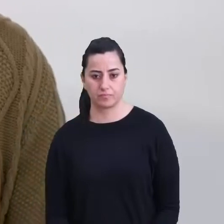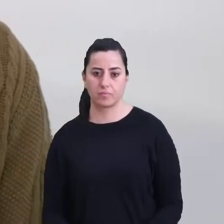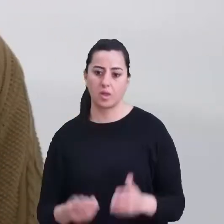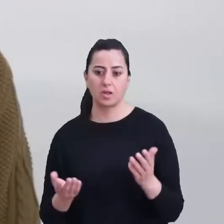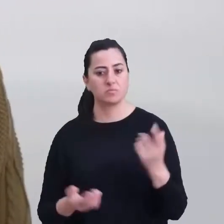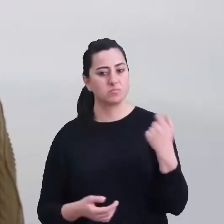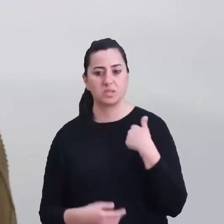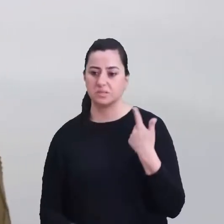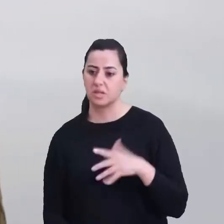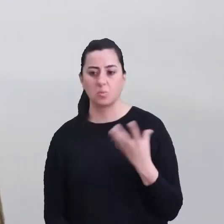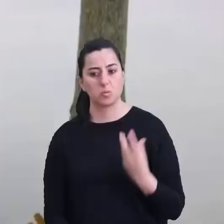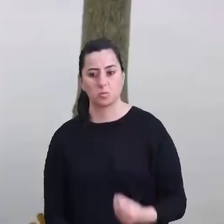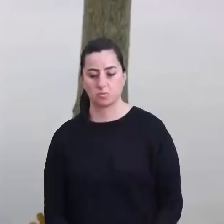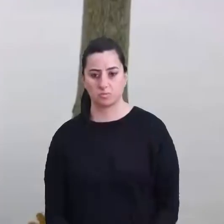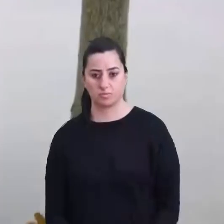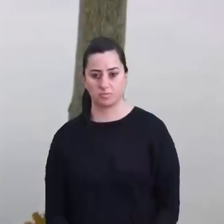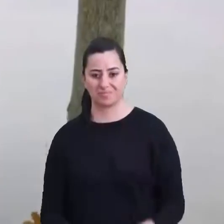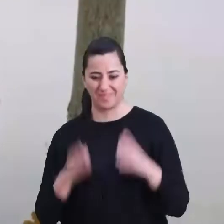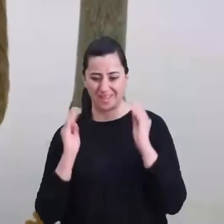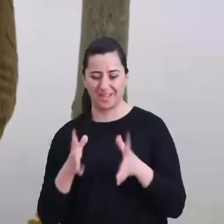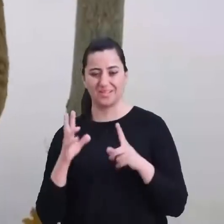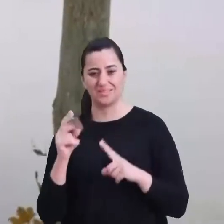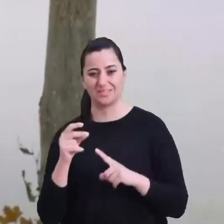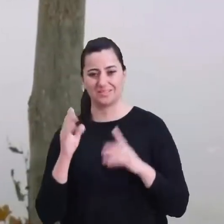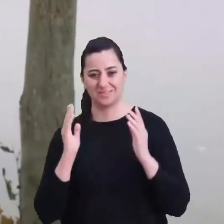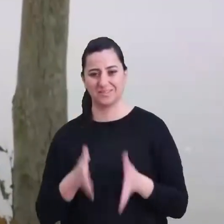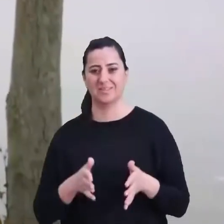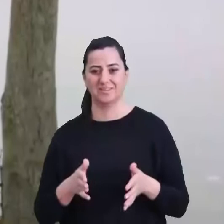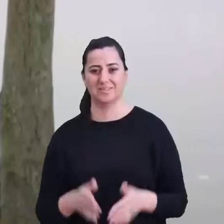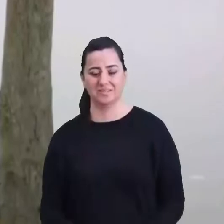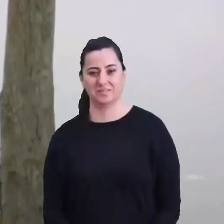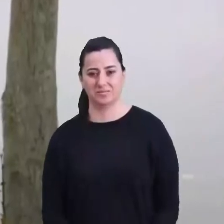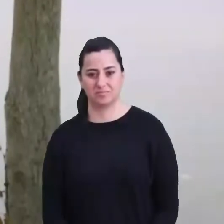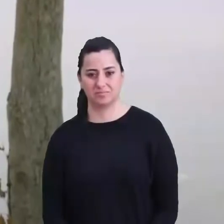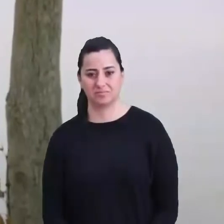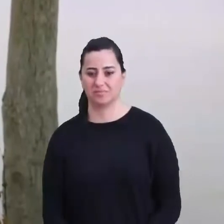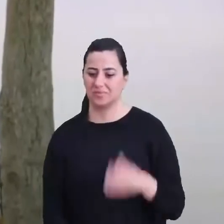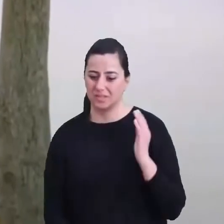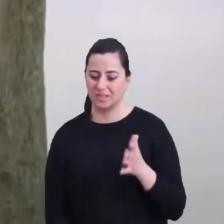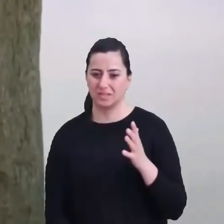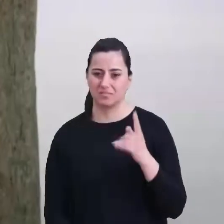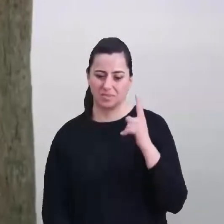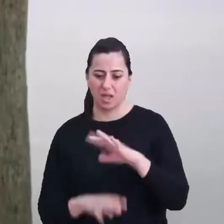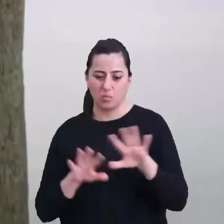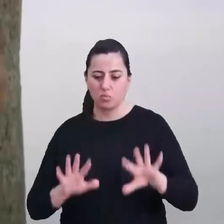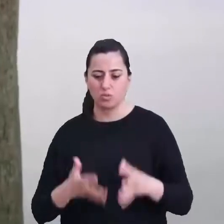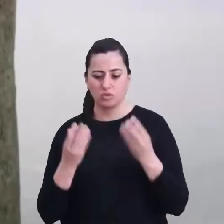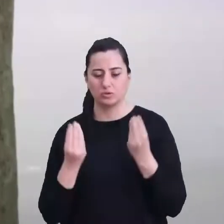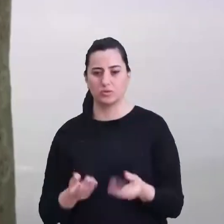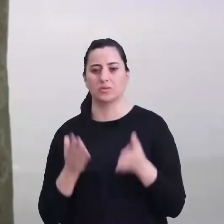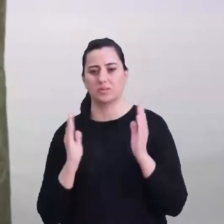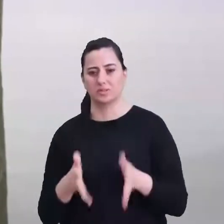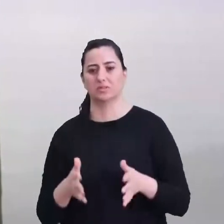Artık sevmiyor gari seni İsmail. Ah ulan İsmail. Ah ulan İsmail, yine gittin bir çuval incini berbat